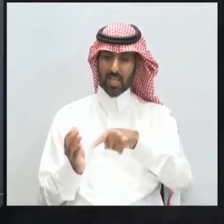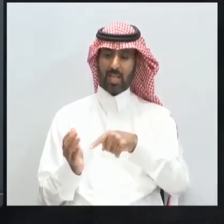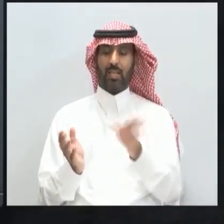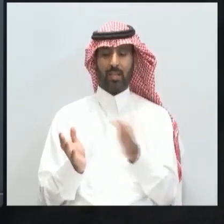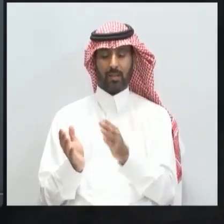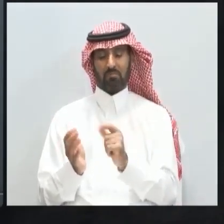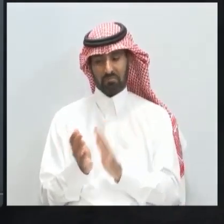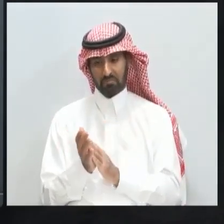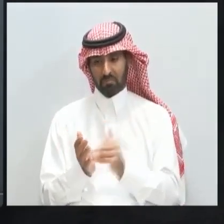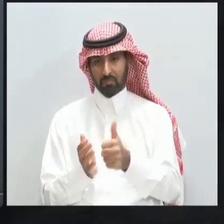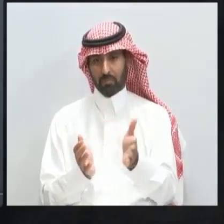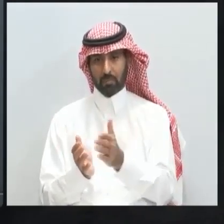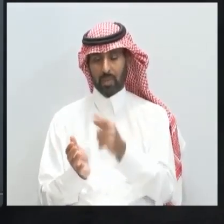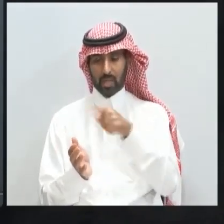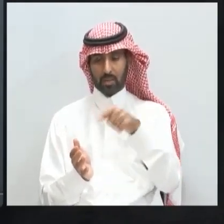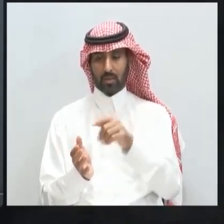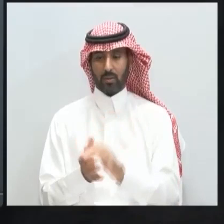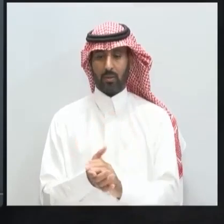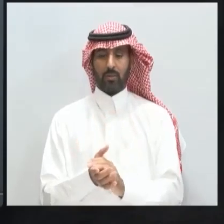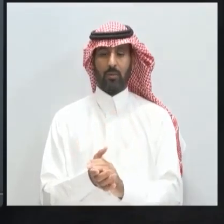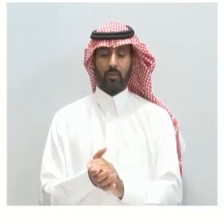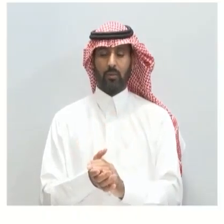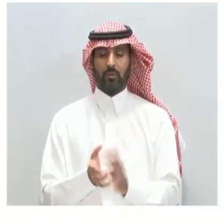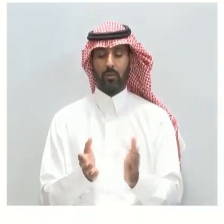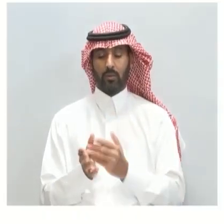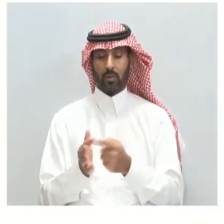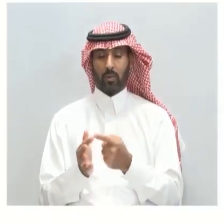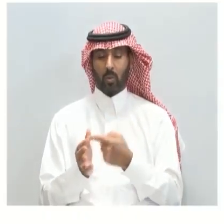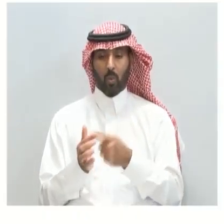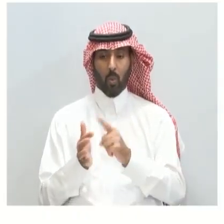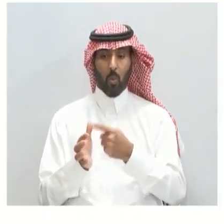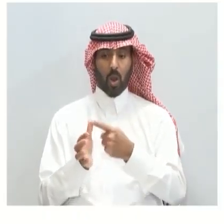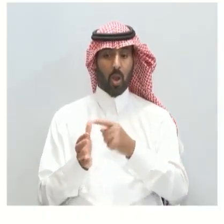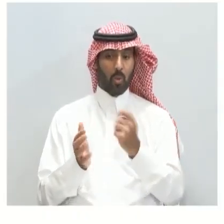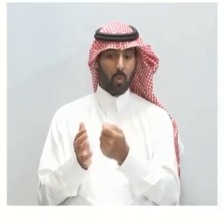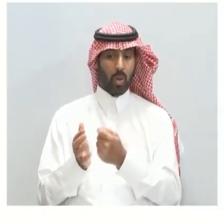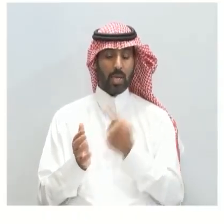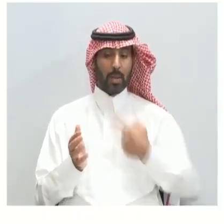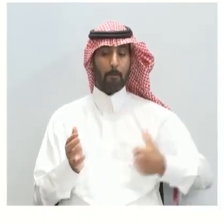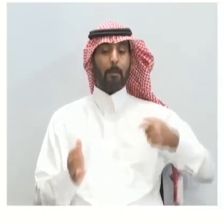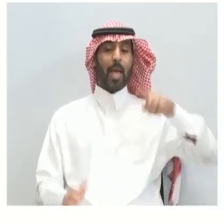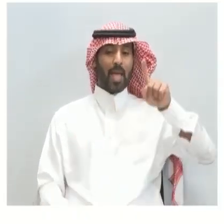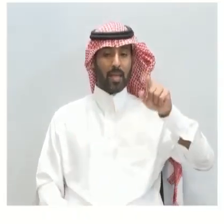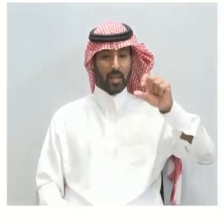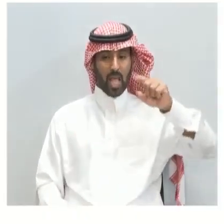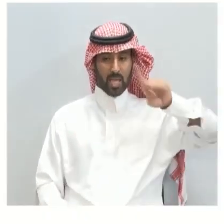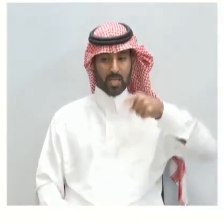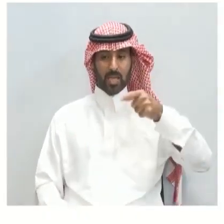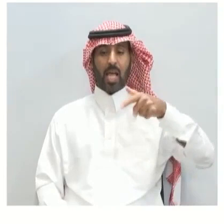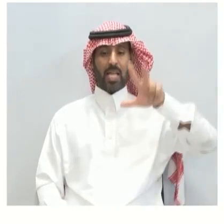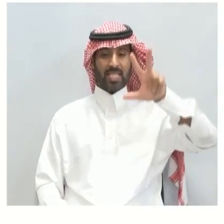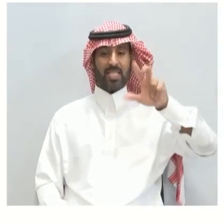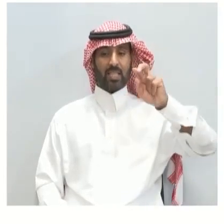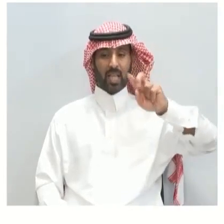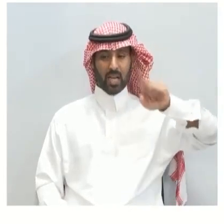وفقتم العباره خاطئه اول من الف هذا العم ذكرنا بدر الدين الزركشي في كتابه البرهان في